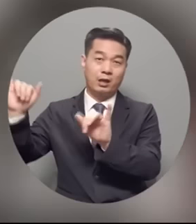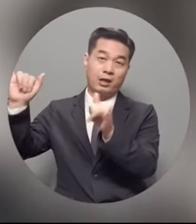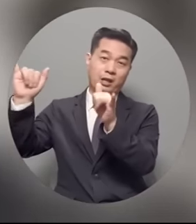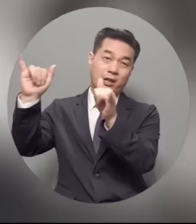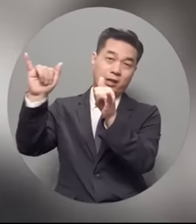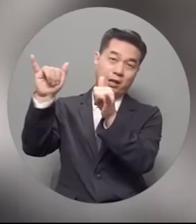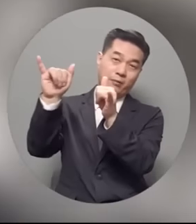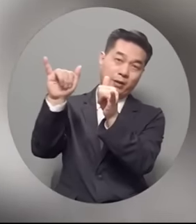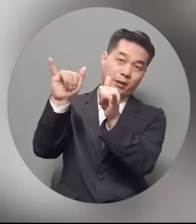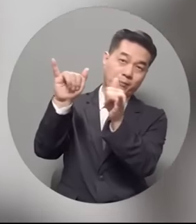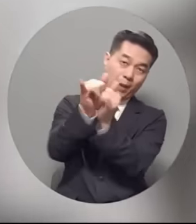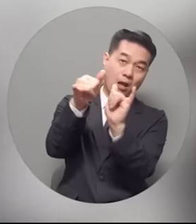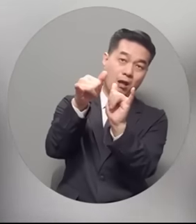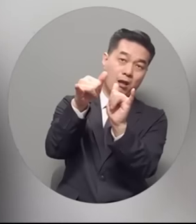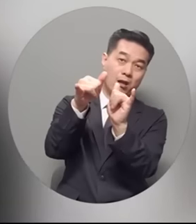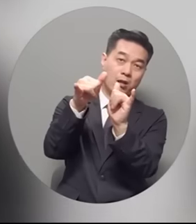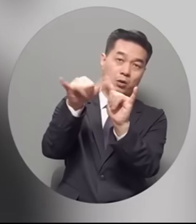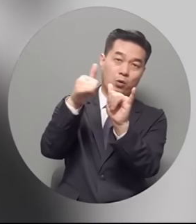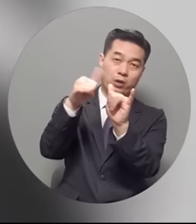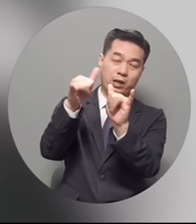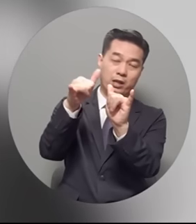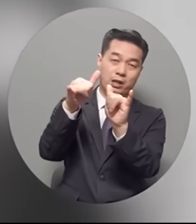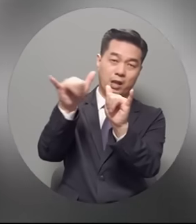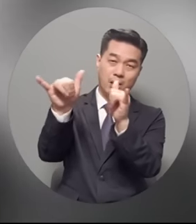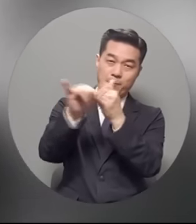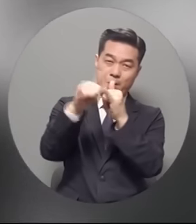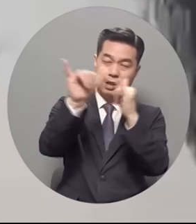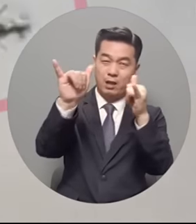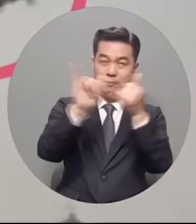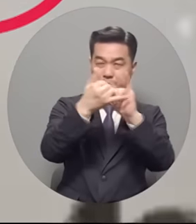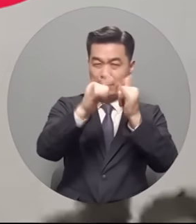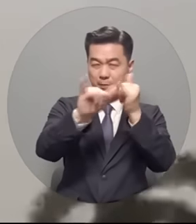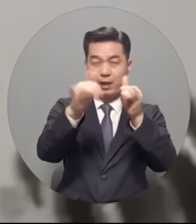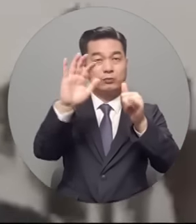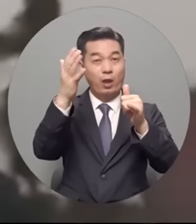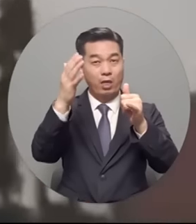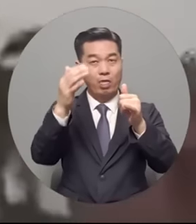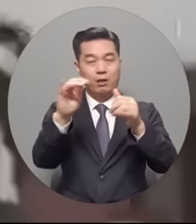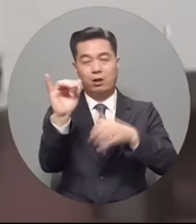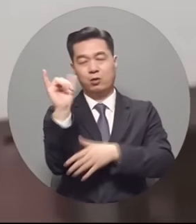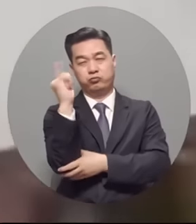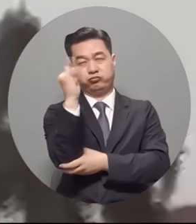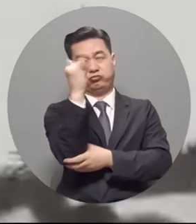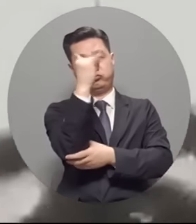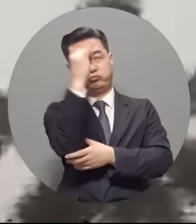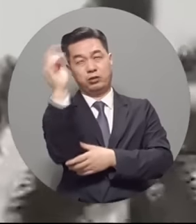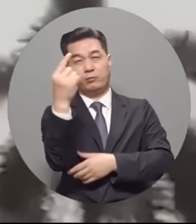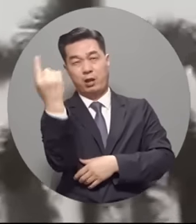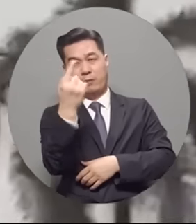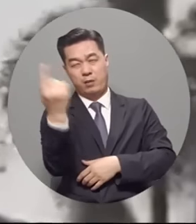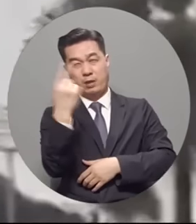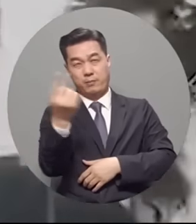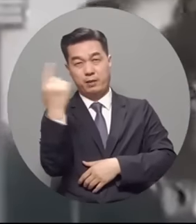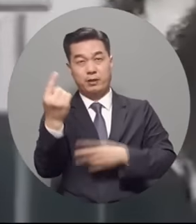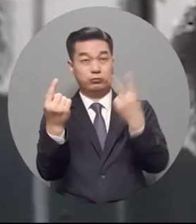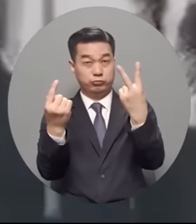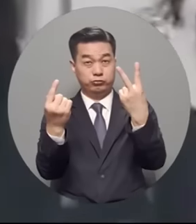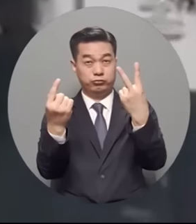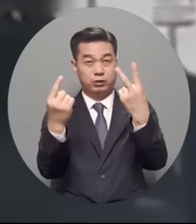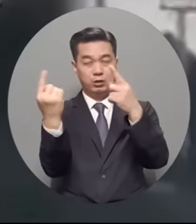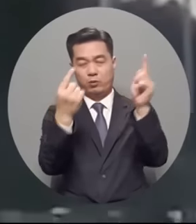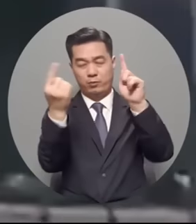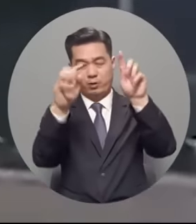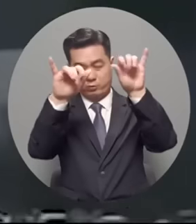점점 다가가더니 꼬리 회전 날개를 들이받고 맙니다. 균형을 잃고 공중서 빙글빙글 돌던 두 헬기는